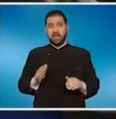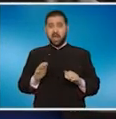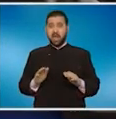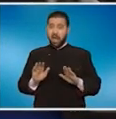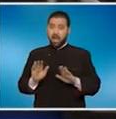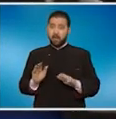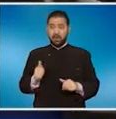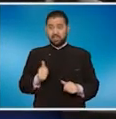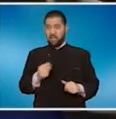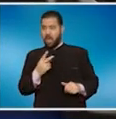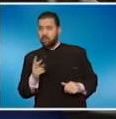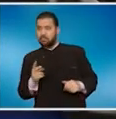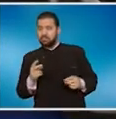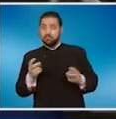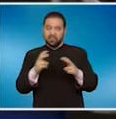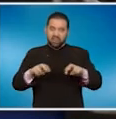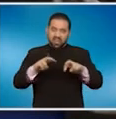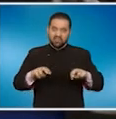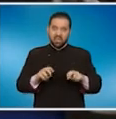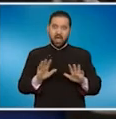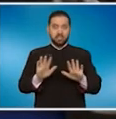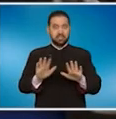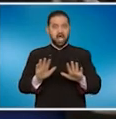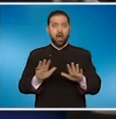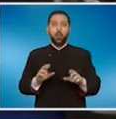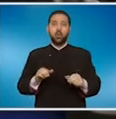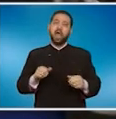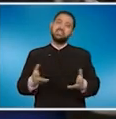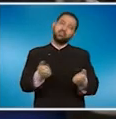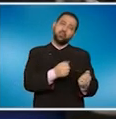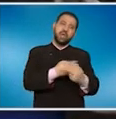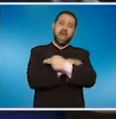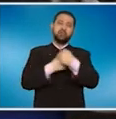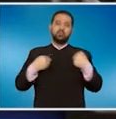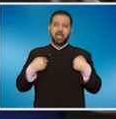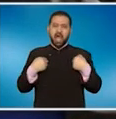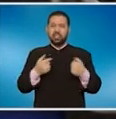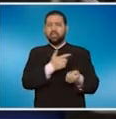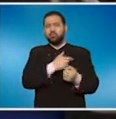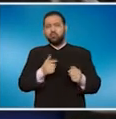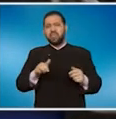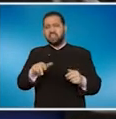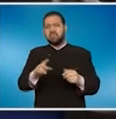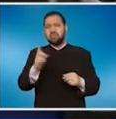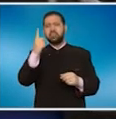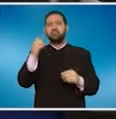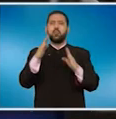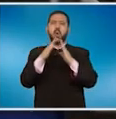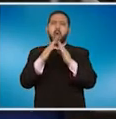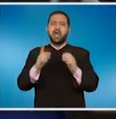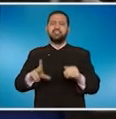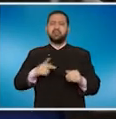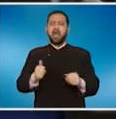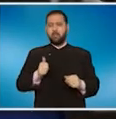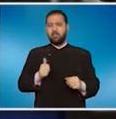dureze câteva luni și ani chiar. Iar această legislație romană prevedea custodia militară, îți puteai să stai undeva, dar să aștepți, dar ea e păzit de un